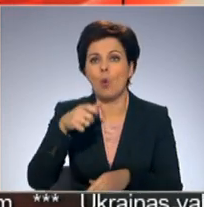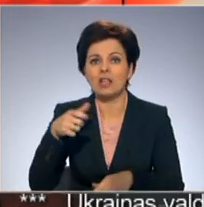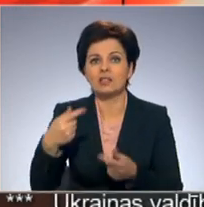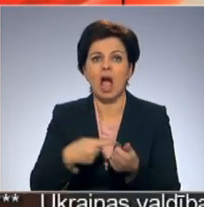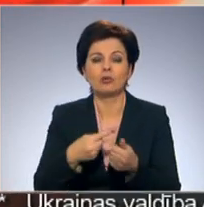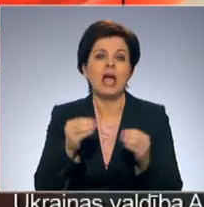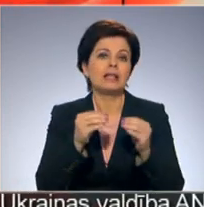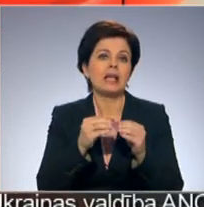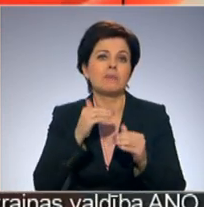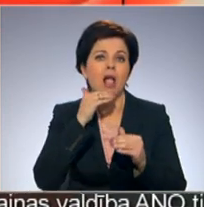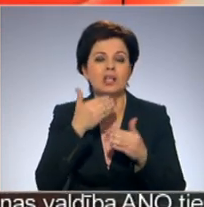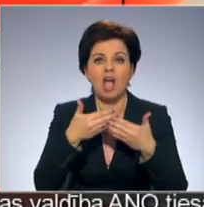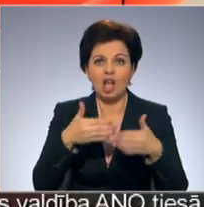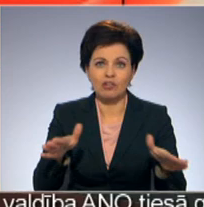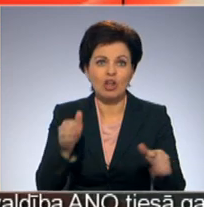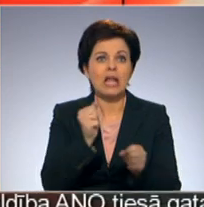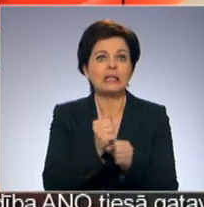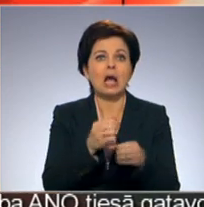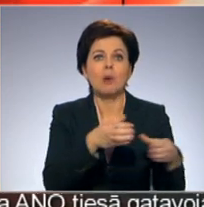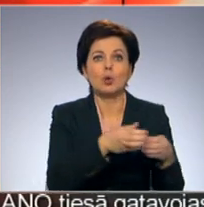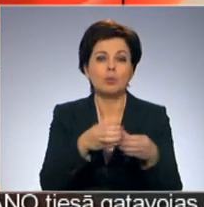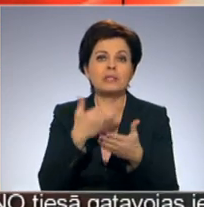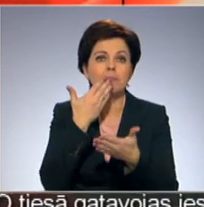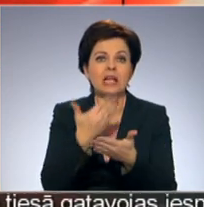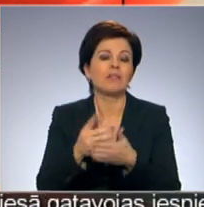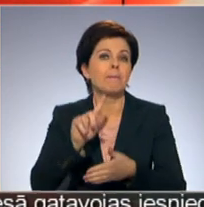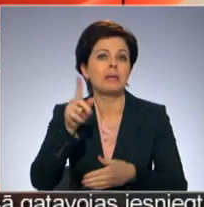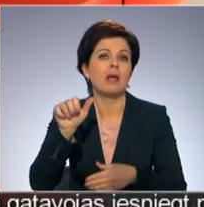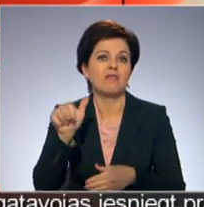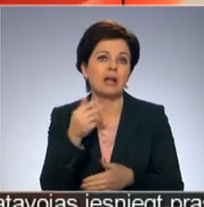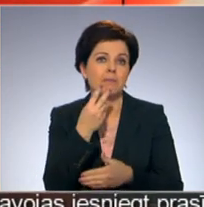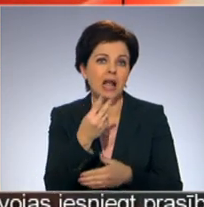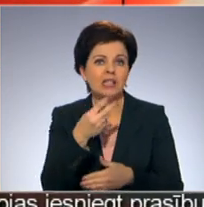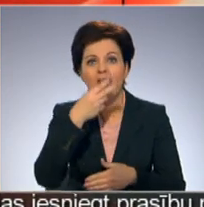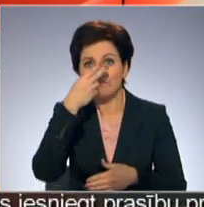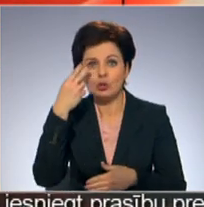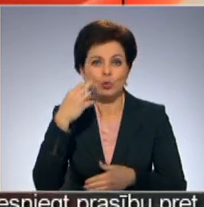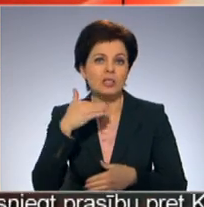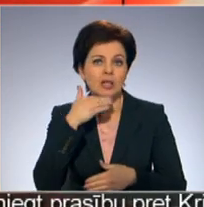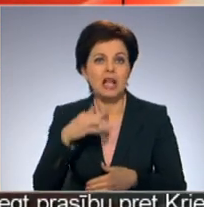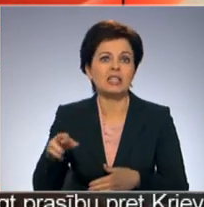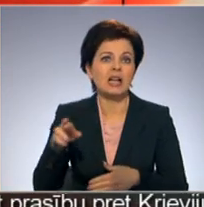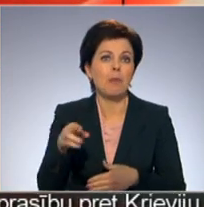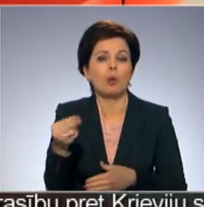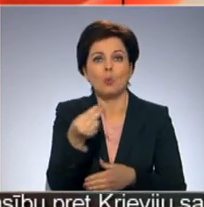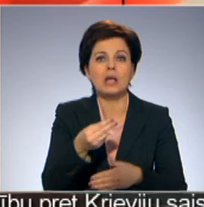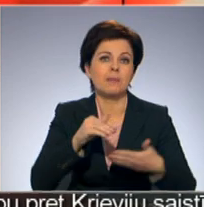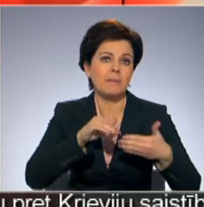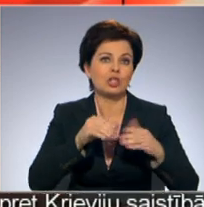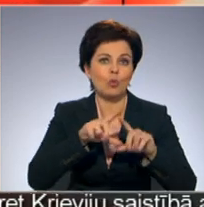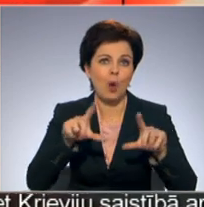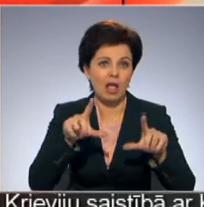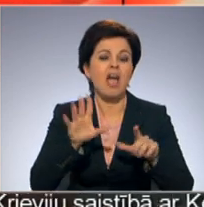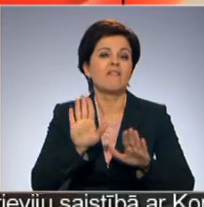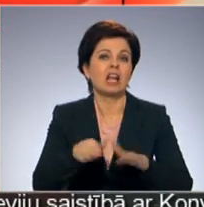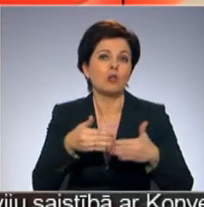Darba grupas piedāvātie pirmie varianti paredz, ka vidusskolas klase Republikas nozīmes pilsētas skolā varētu atvērt, ja tajā pieteiksies 22